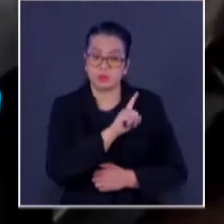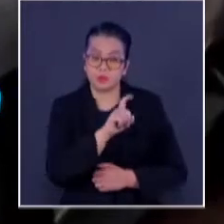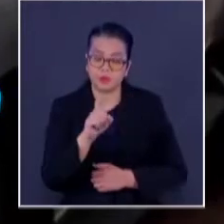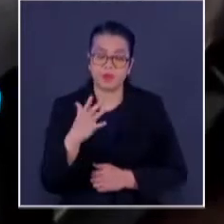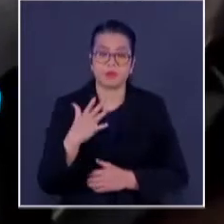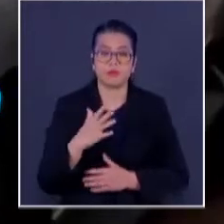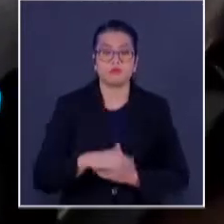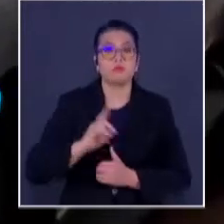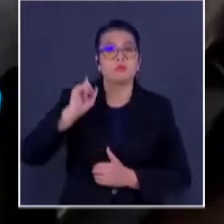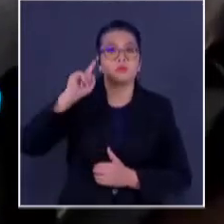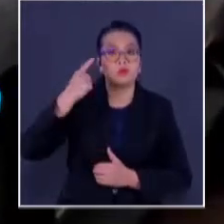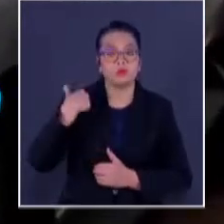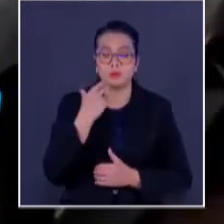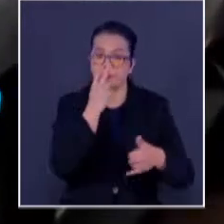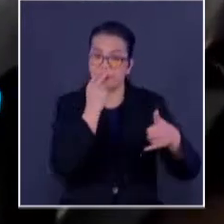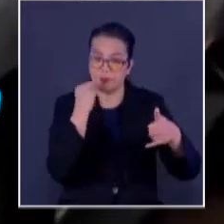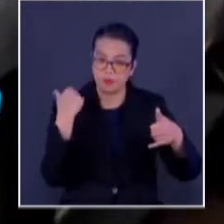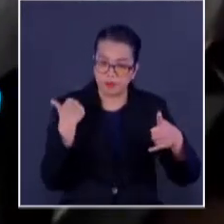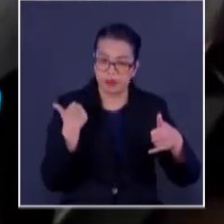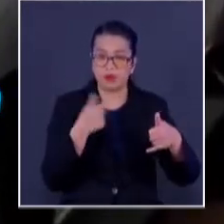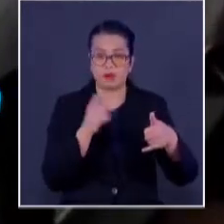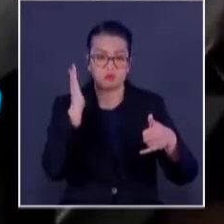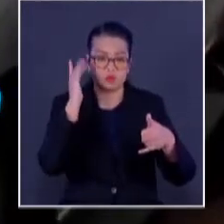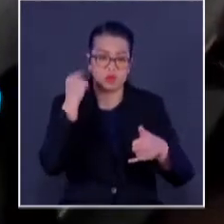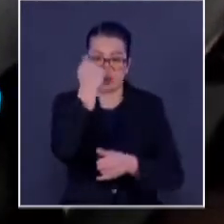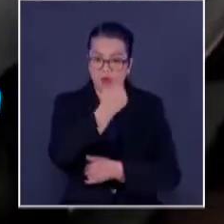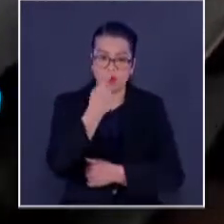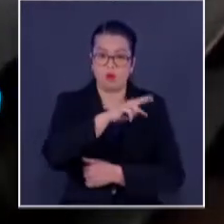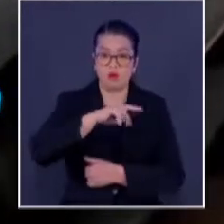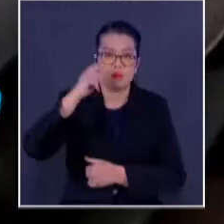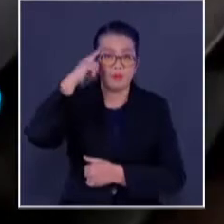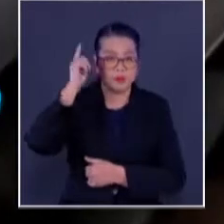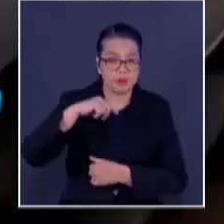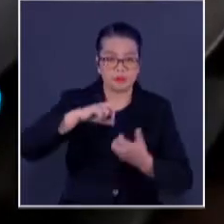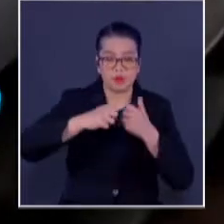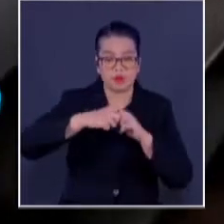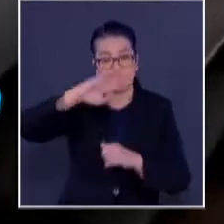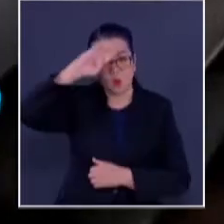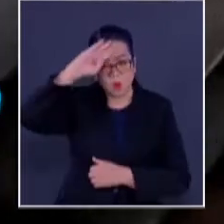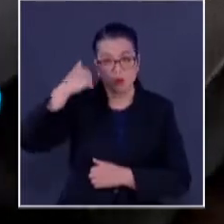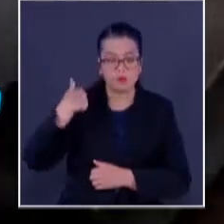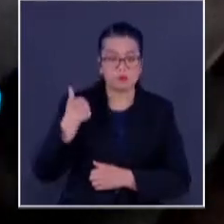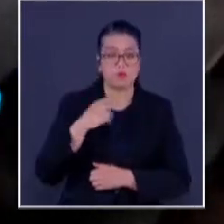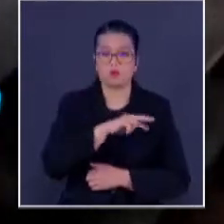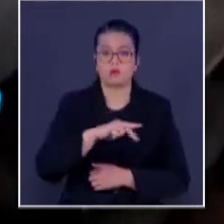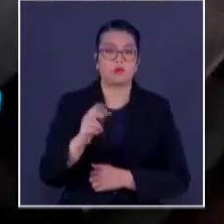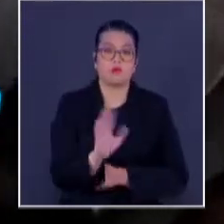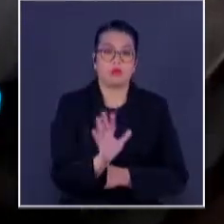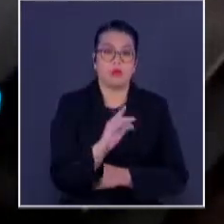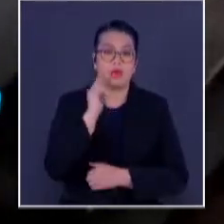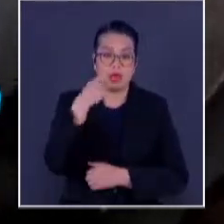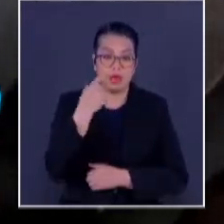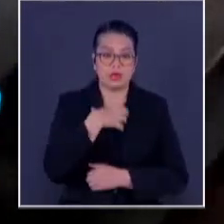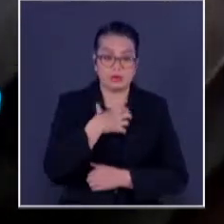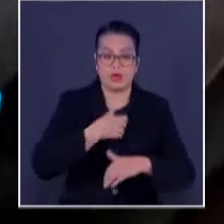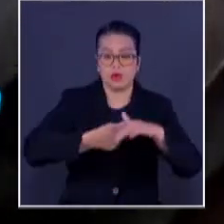นใหญ่เขาจะมีประจำเดือนอย่างผู้ชายใครไหว้นะไม่เป็นใครมีปัญหาอะไรอย่างเงี้ยก็ไม่ให้ลงใครอยากลงให้ล